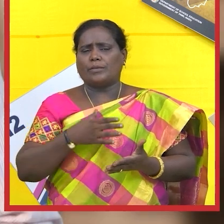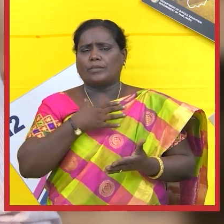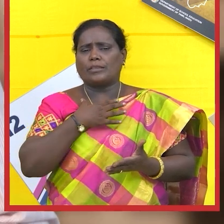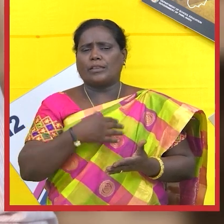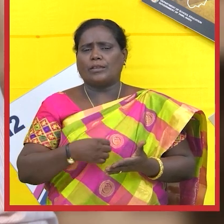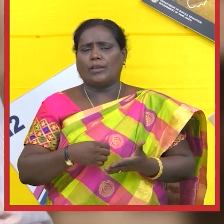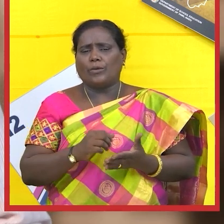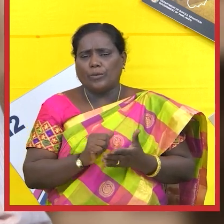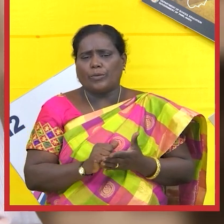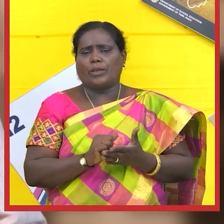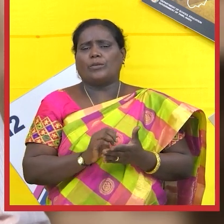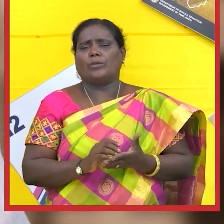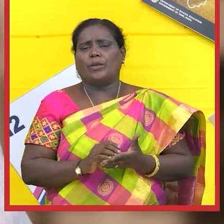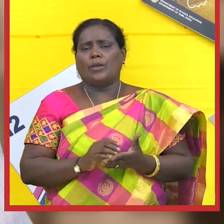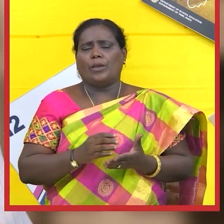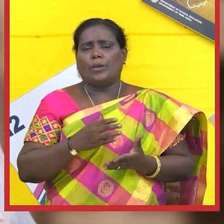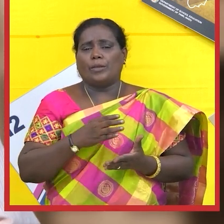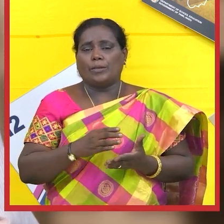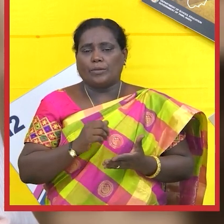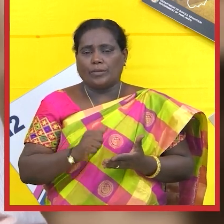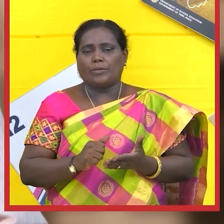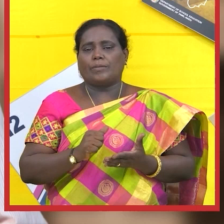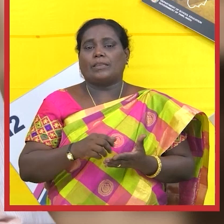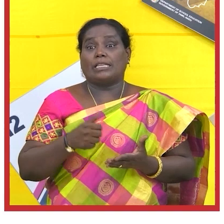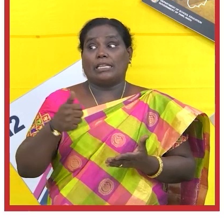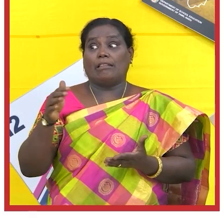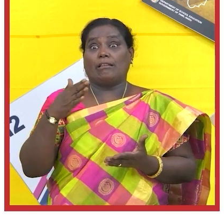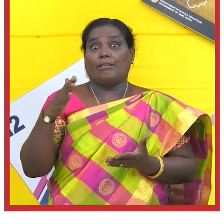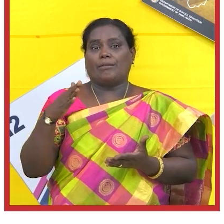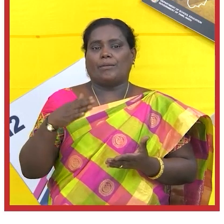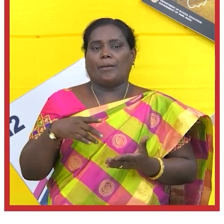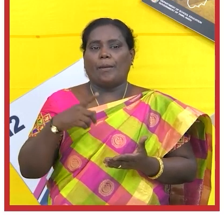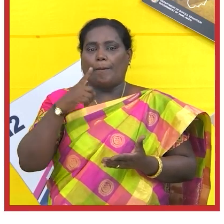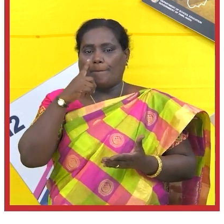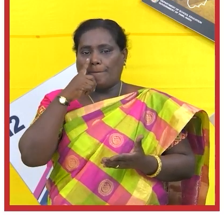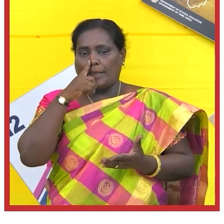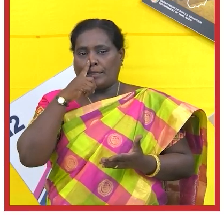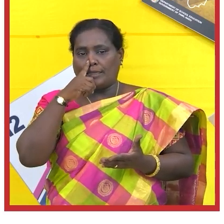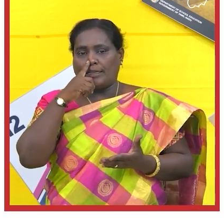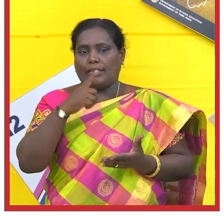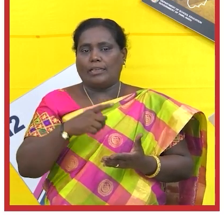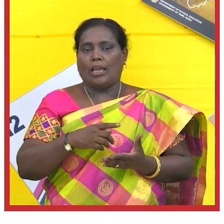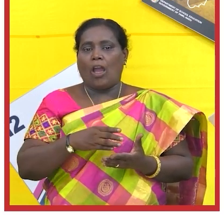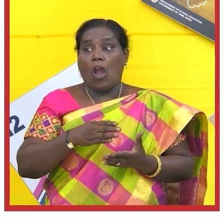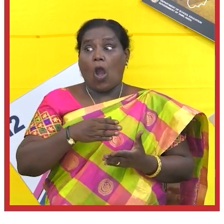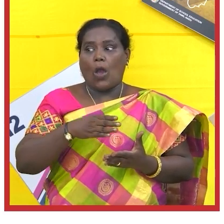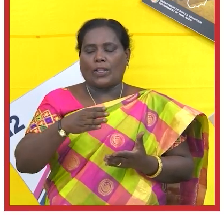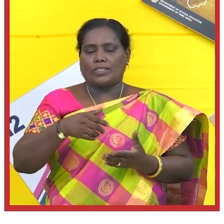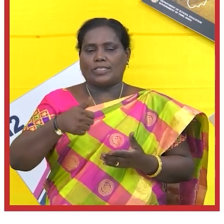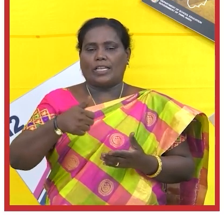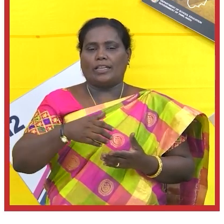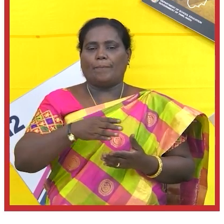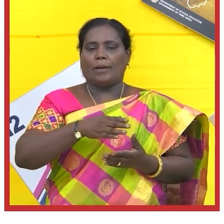தந்திருக்கிறது சென்னை மாகாணம் முழுவதும் தங்கு விடுதிகளை உருவாக்கியது நீதிக்கட்சியினுடைய சாதனை பெண்களுக்கு அரசியலிலே பங்கேற்பது அந்த காலத்தில் நடக்காத